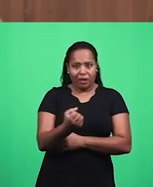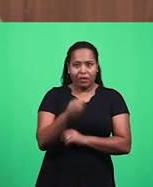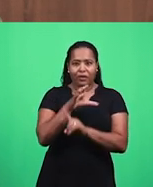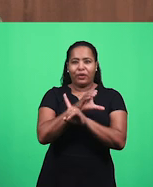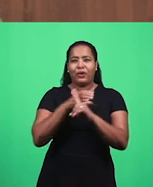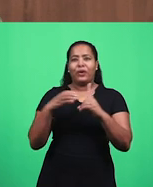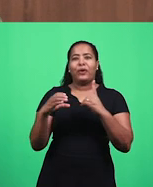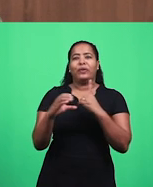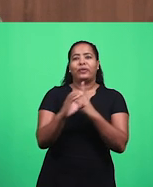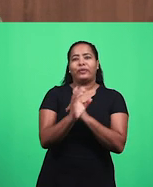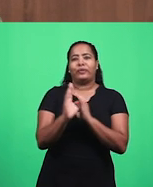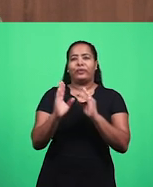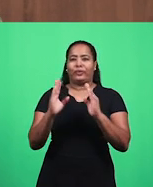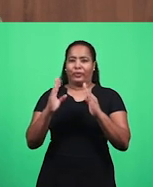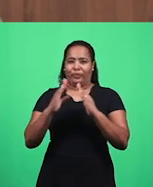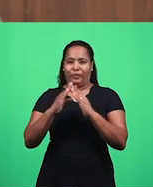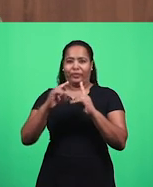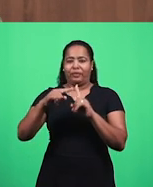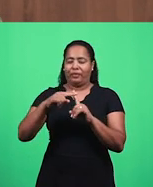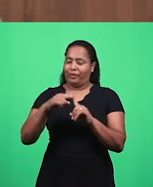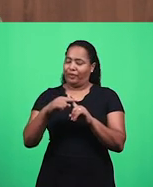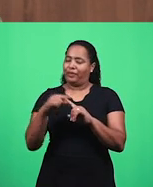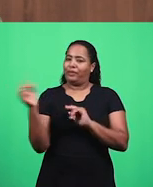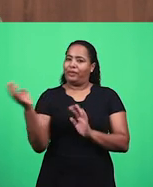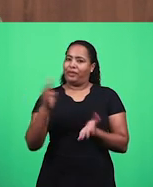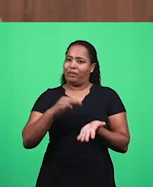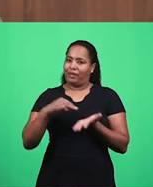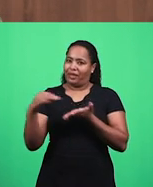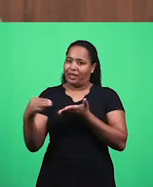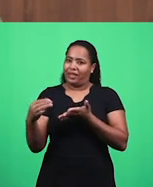поклонения Христианской Церкви Маранафа,